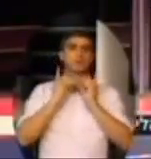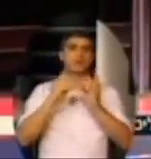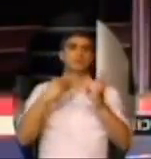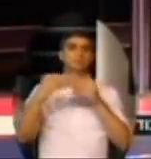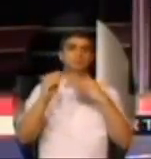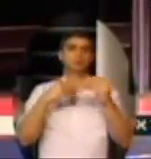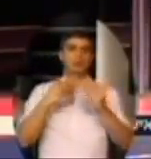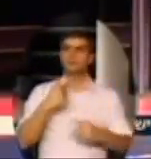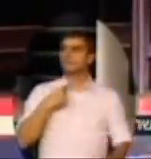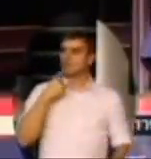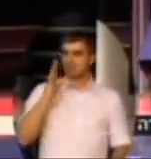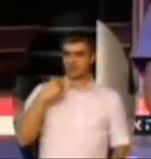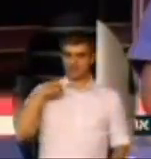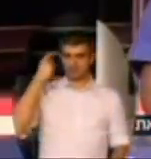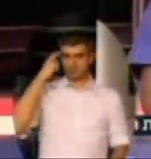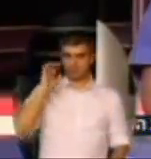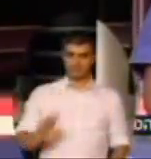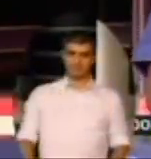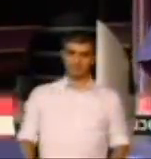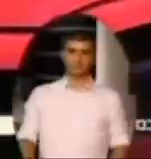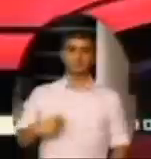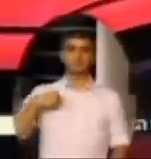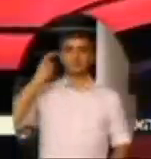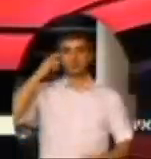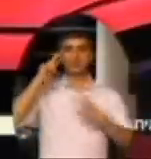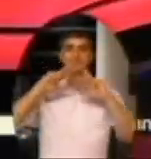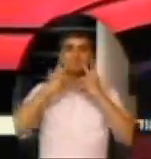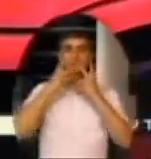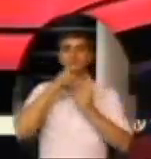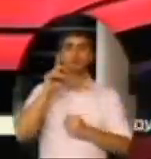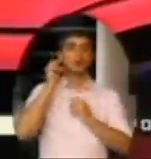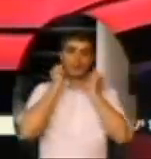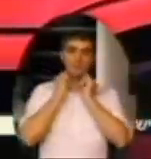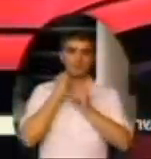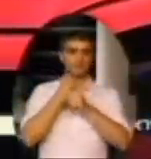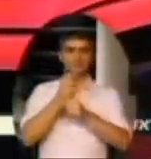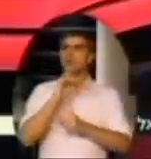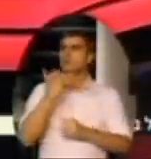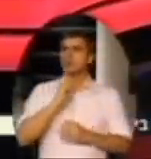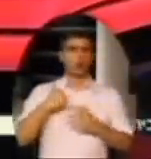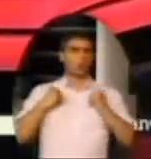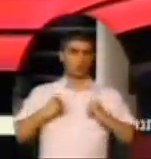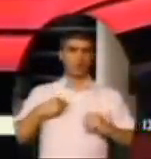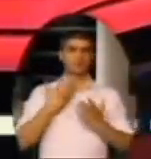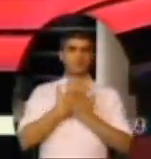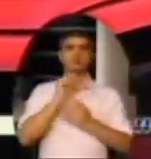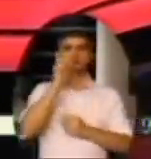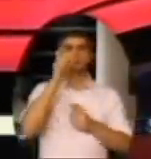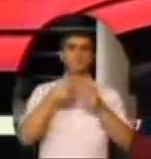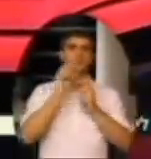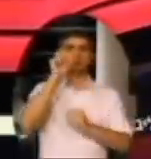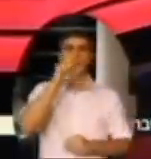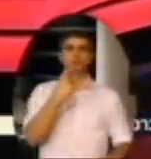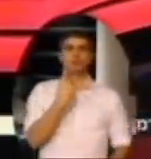הפשרה בוא אגיד לך מה אני יודע אני יודע שהציבור שאותו מייצג ליברמן נכון לא נוח לי עם העובדה שיש כאן מפלגה של איש